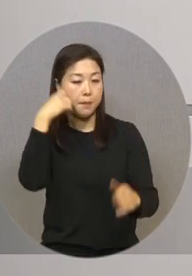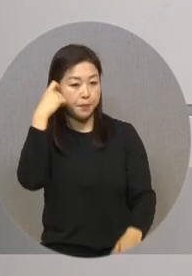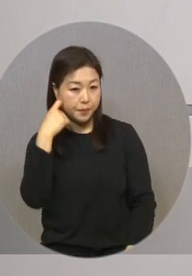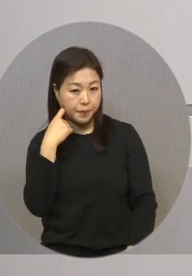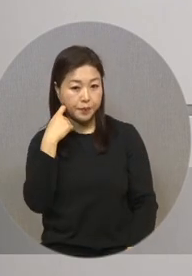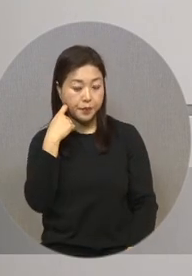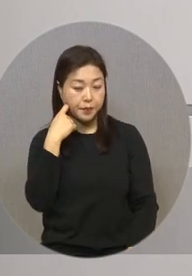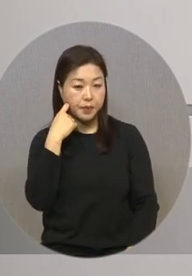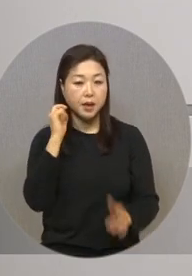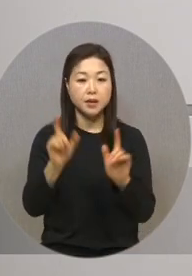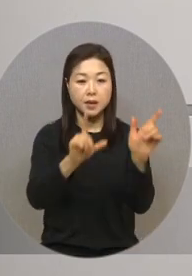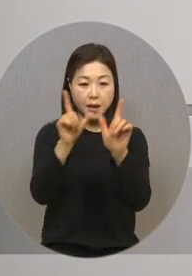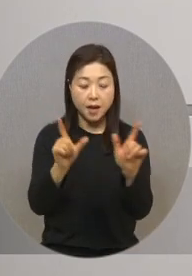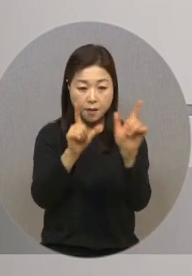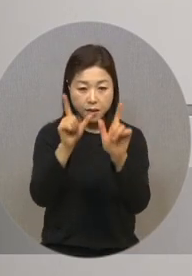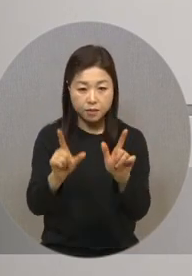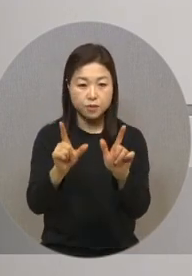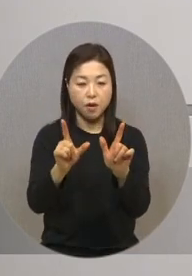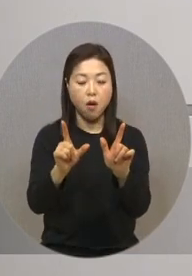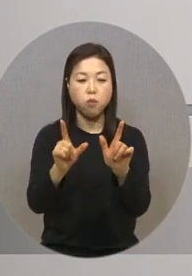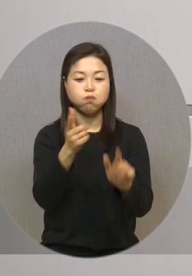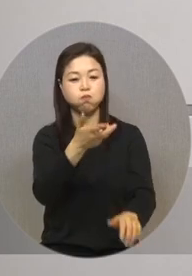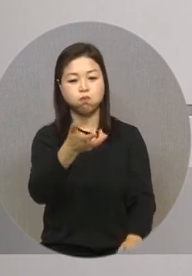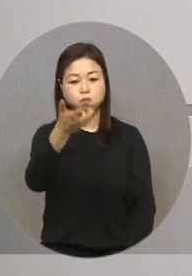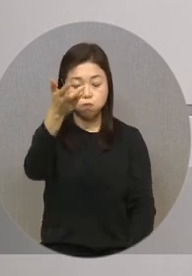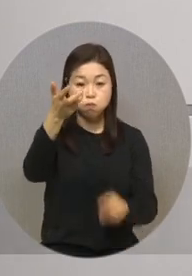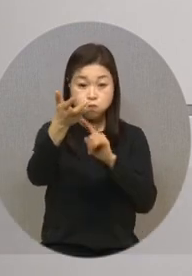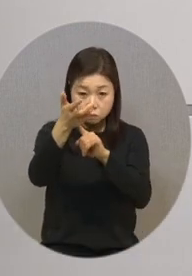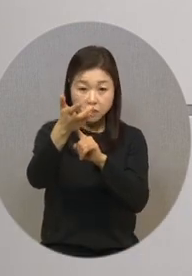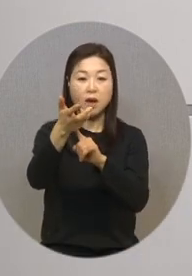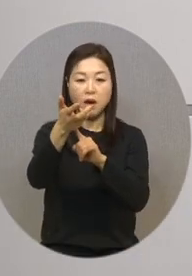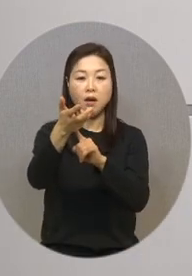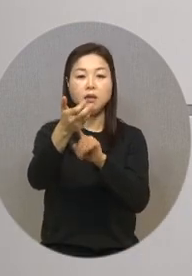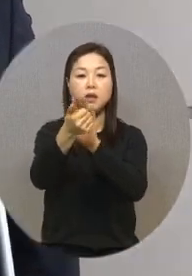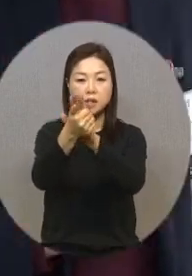보람을 느끼고 삶의 질을 향상시키는 데 노력하도록 하겠습니다.